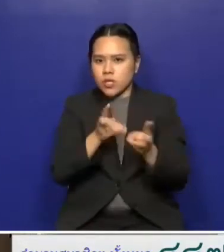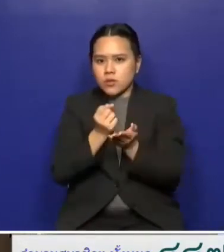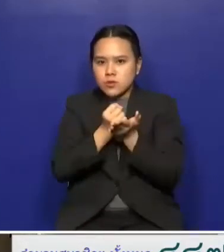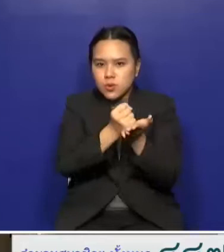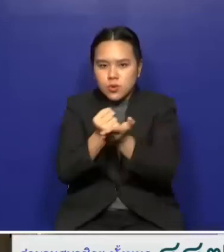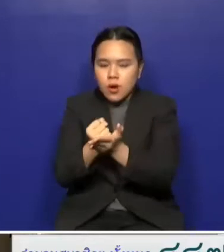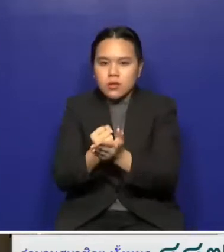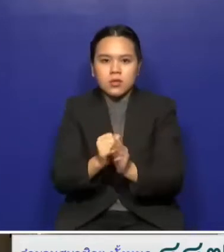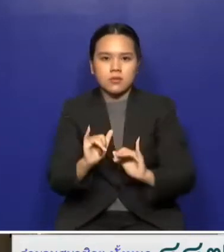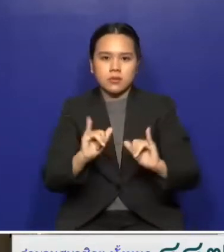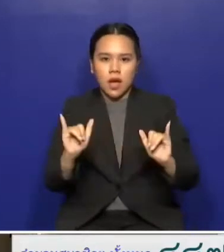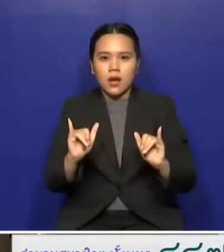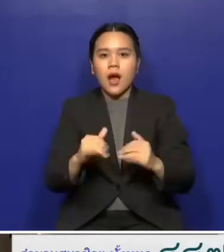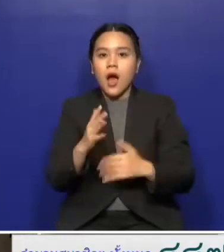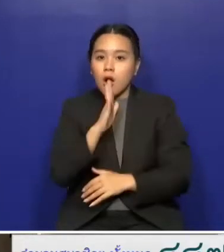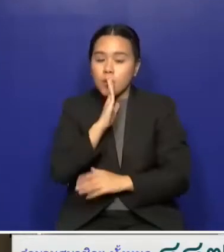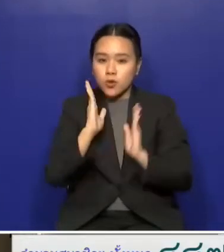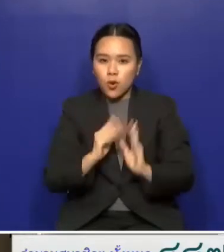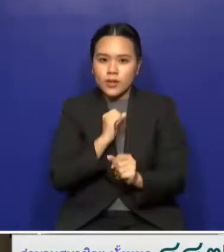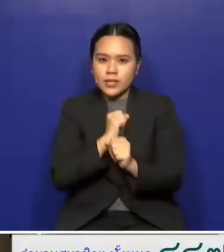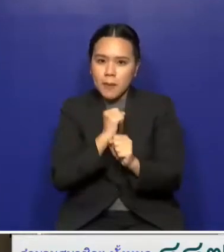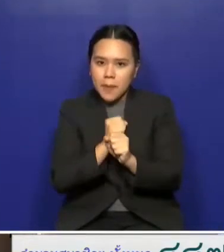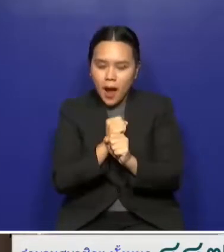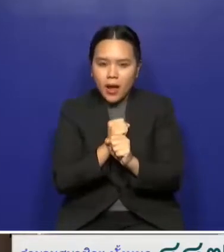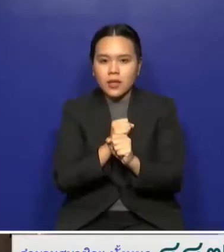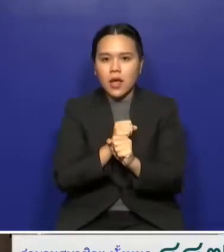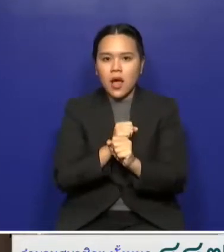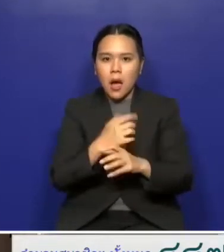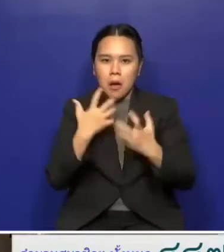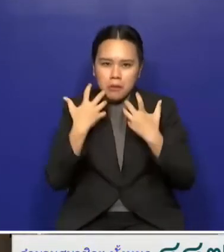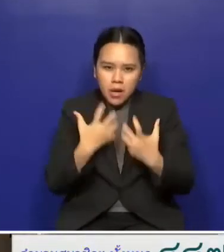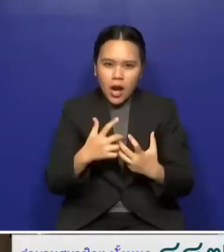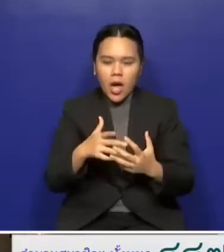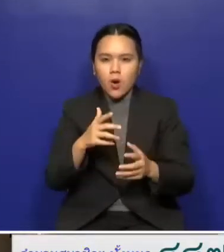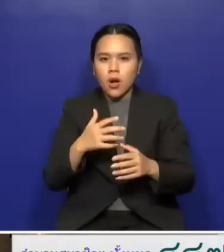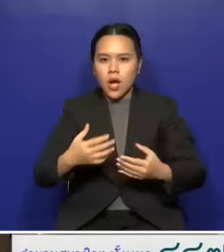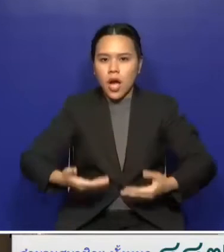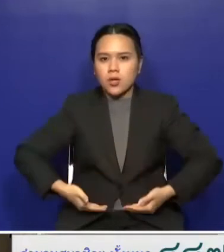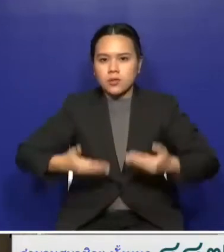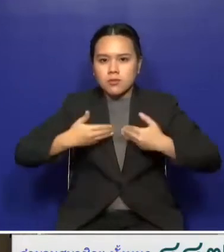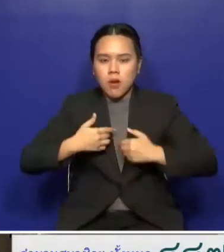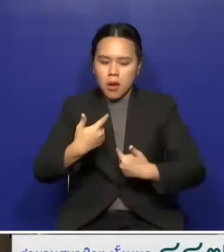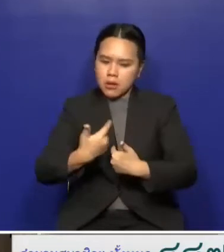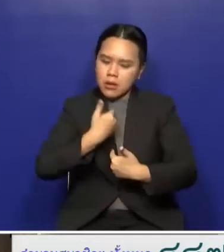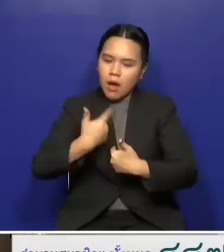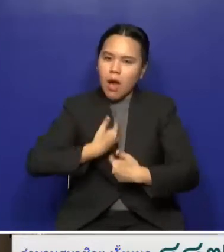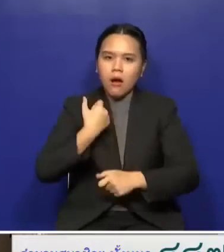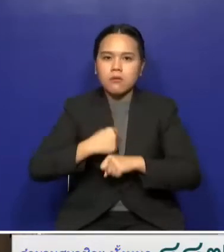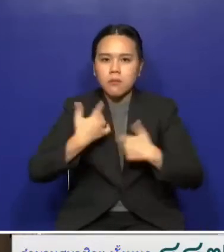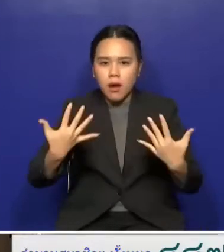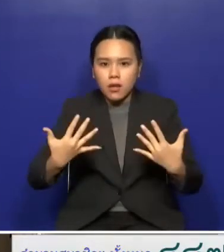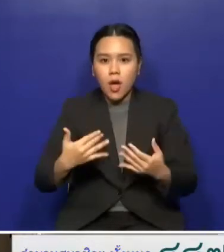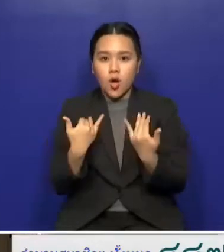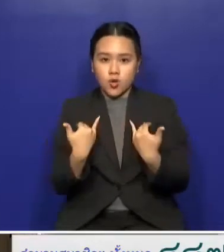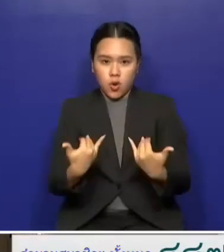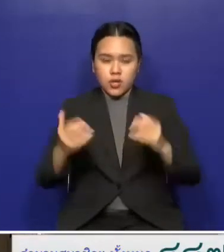ากินค่ำคนที่ต้องเลี้ยงชีพทุกวันเราจะช่วยเหลือเขาอย่างไรในเมื่อพวกเขายอมเสียสละให้รัฐใช้อำ